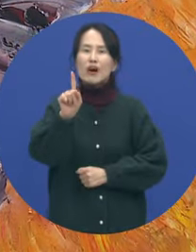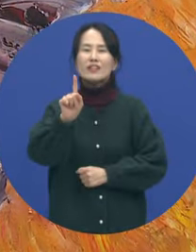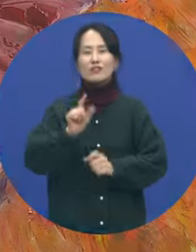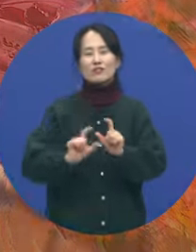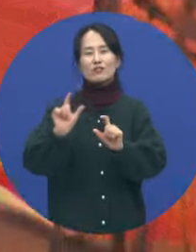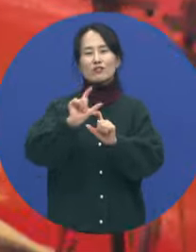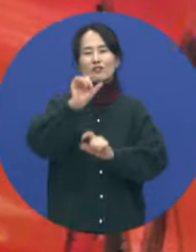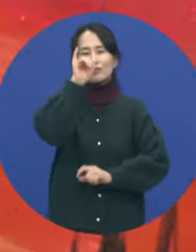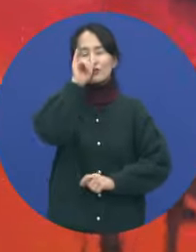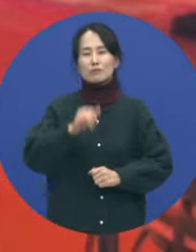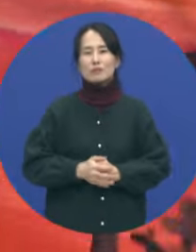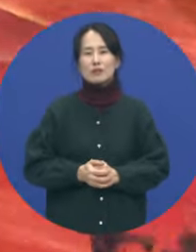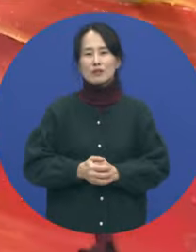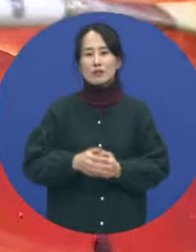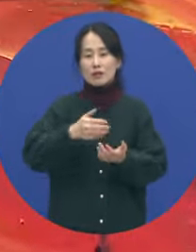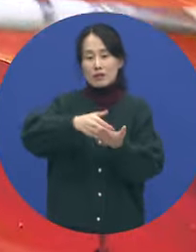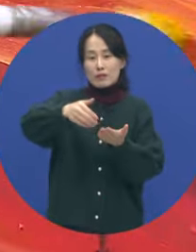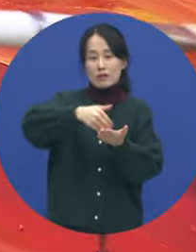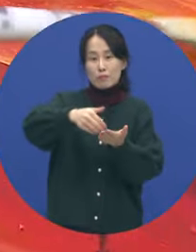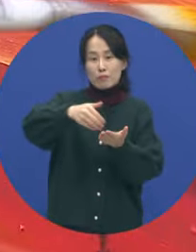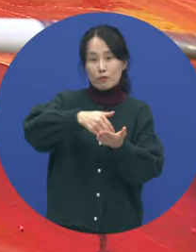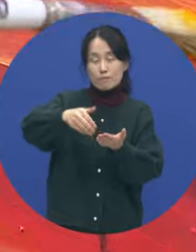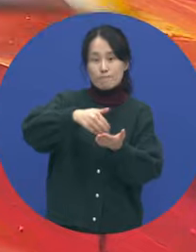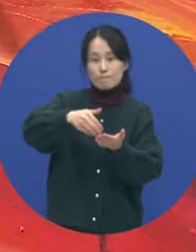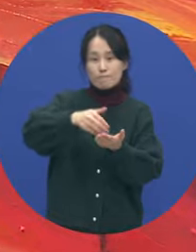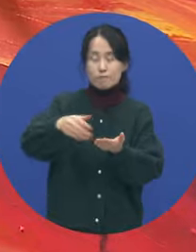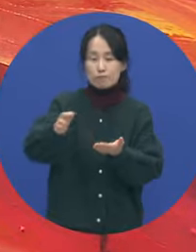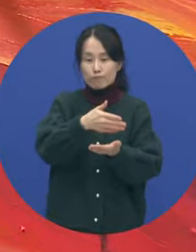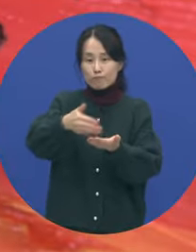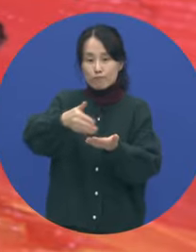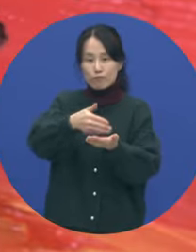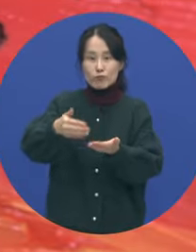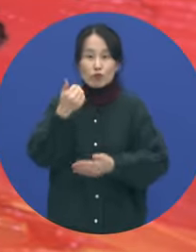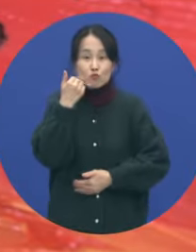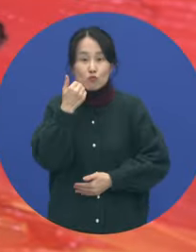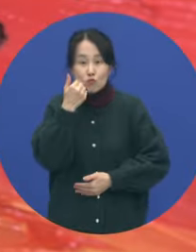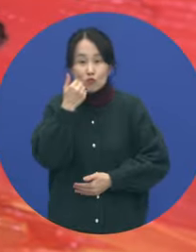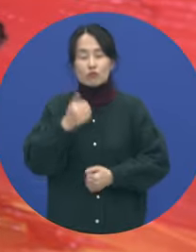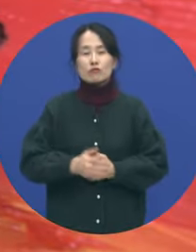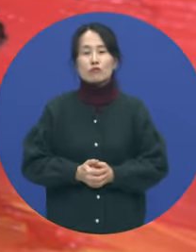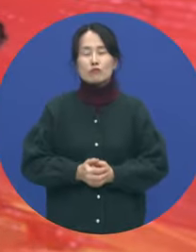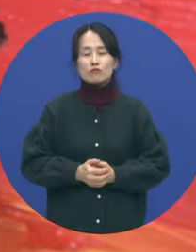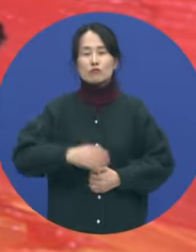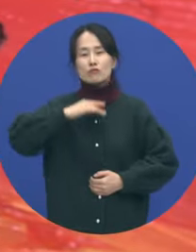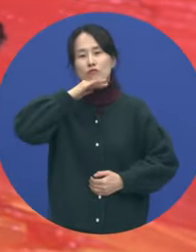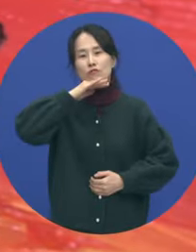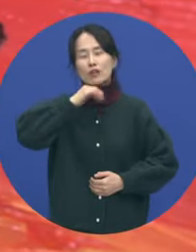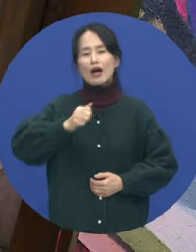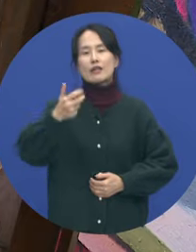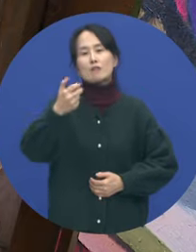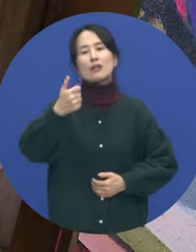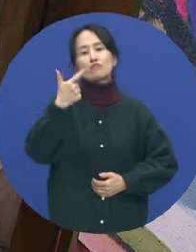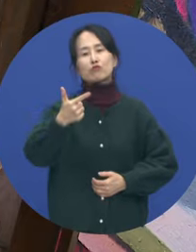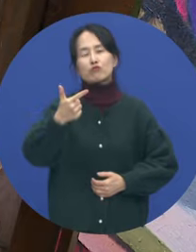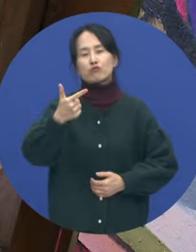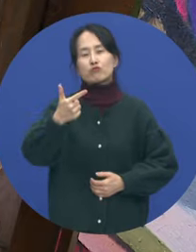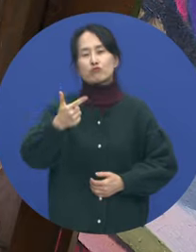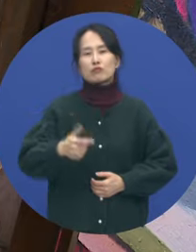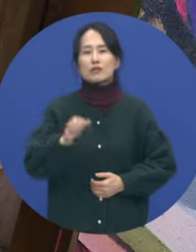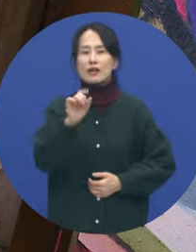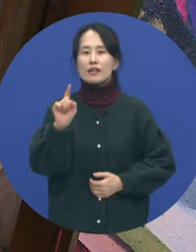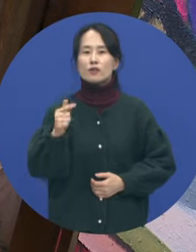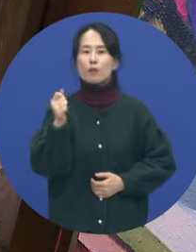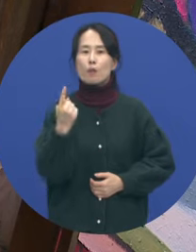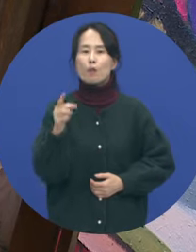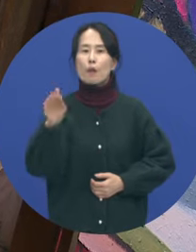있습니다. 캔버스 위로 노란 태양이 힘차게 떠오릅니다. 붓을 든 손의 주인공은 올해 86세가 된 안호범